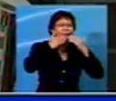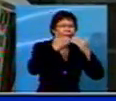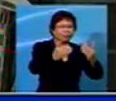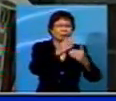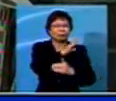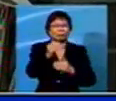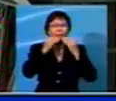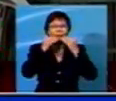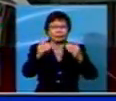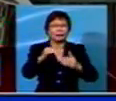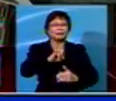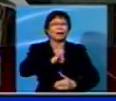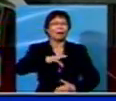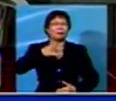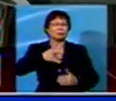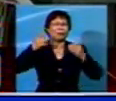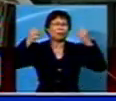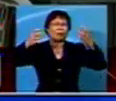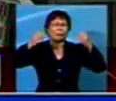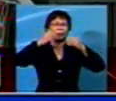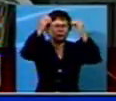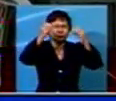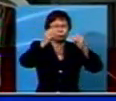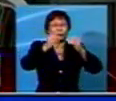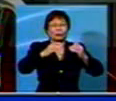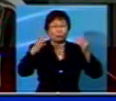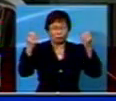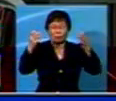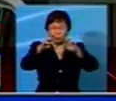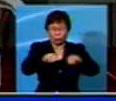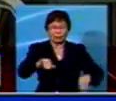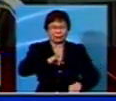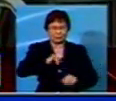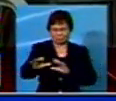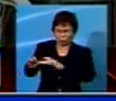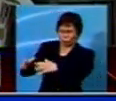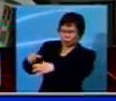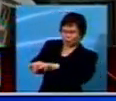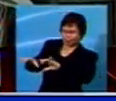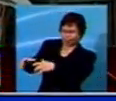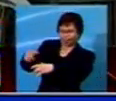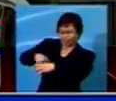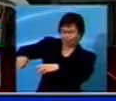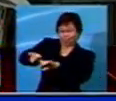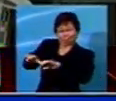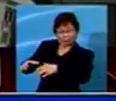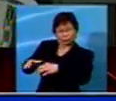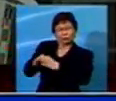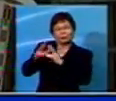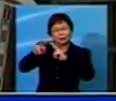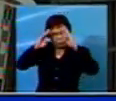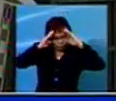kasih dan saya rasa ramai-ramai murid saya inilah kumpulan yang sangat prihatin dan sangat